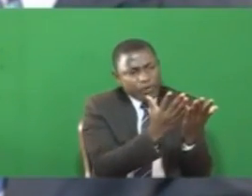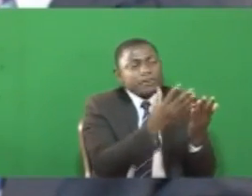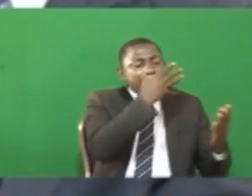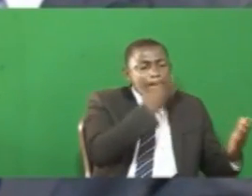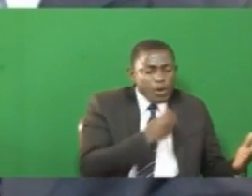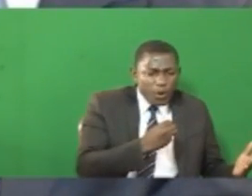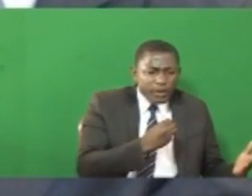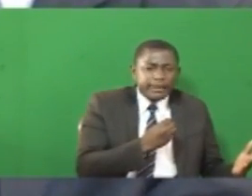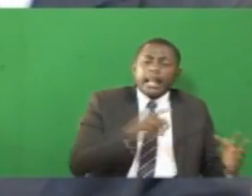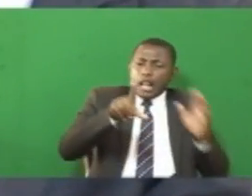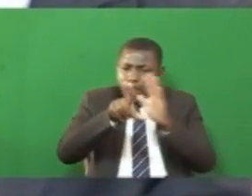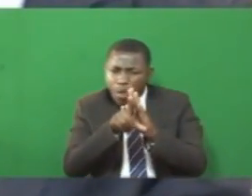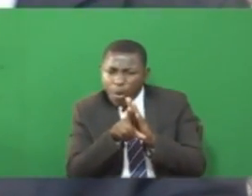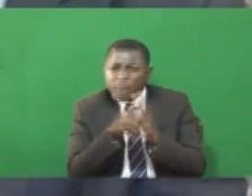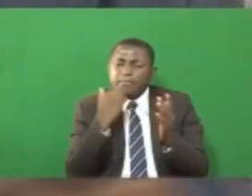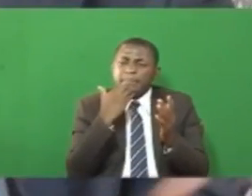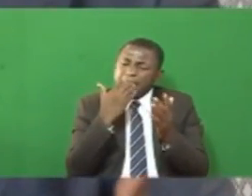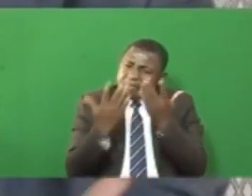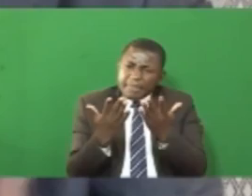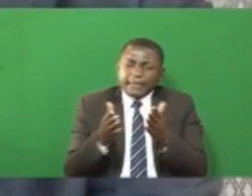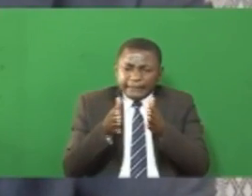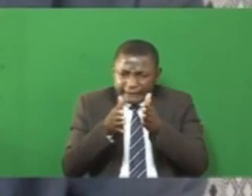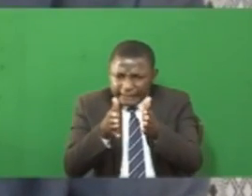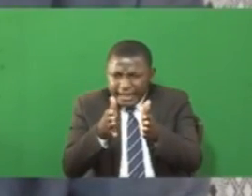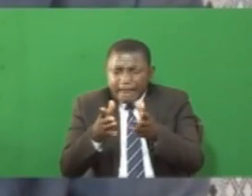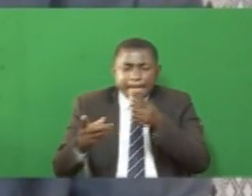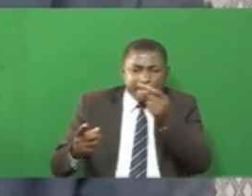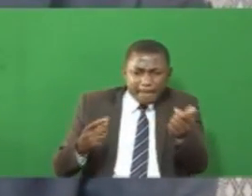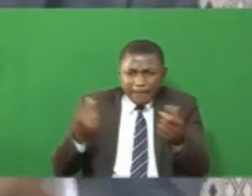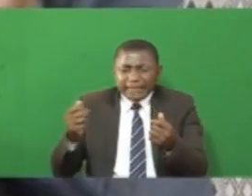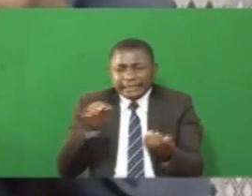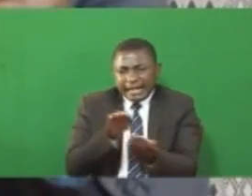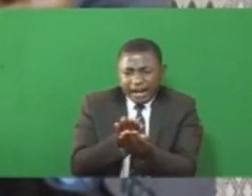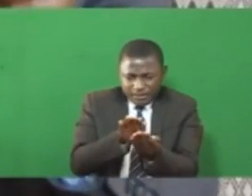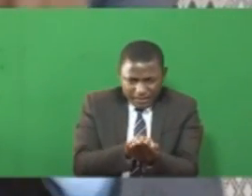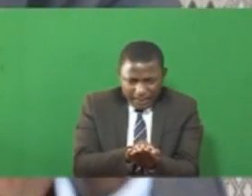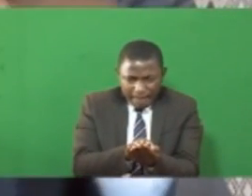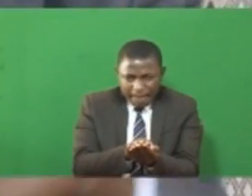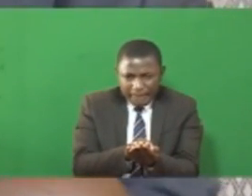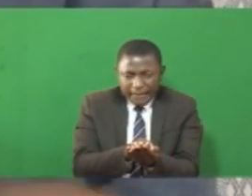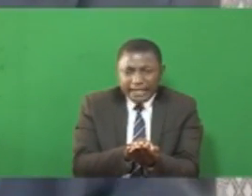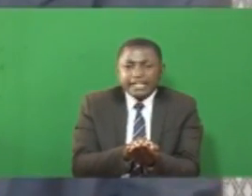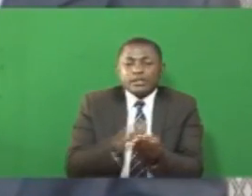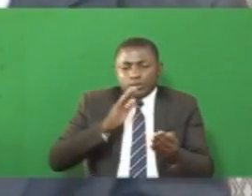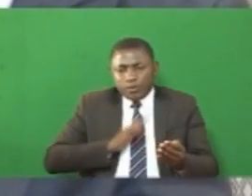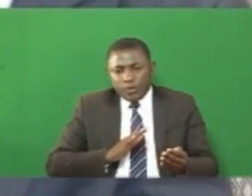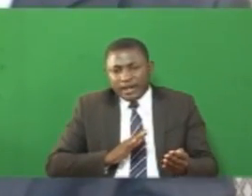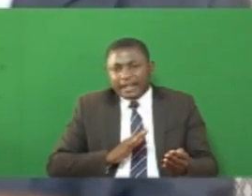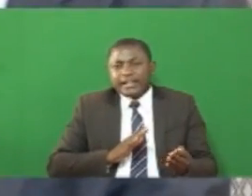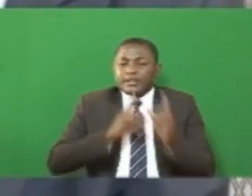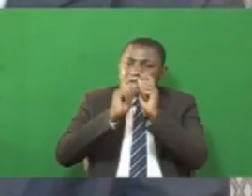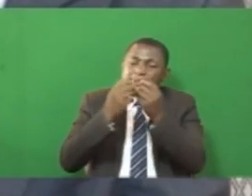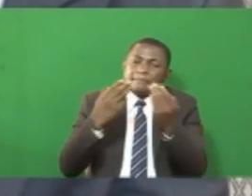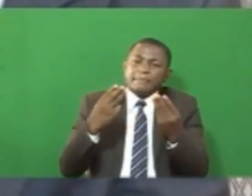Anogona kuva ari kureva tsika dzimwe dzaitwa dzaifano nongedzera kufirwa kwatichaita